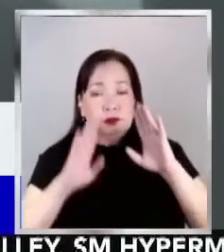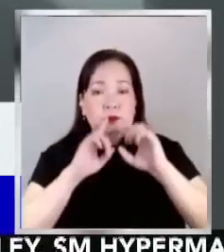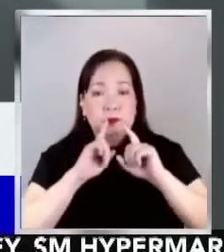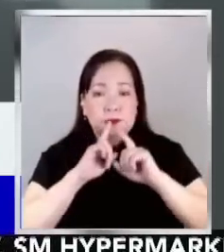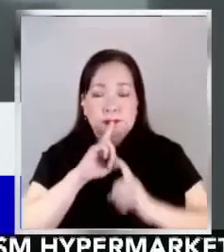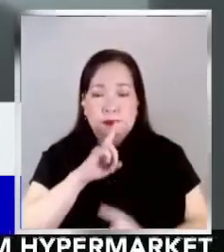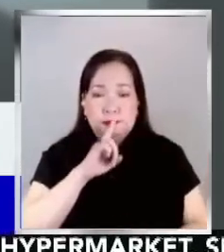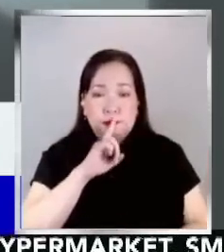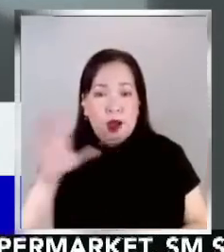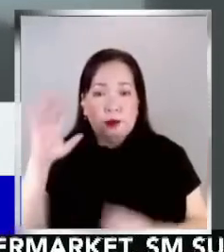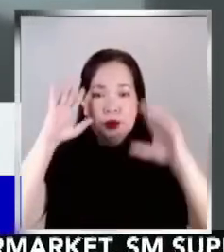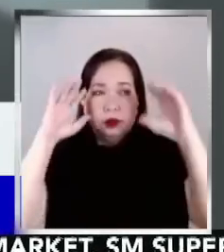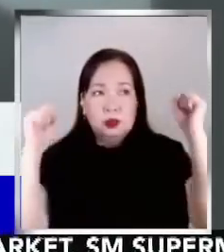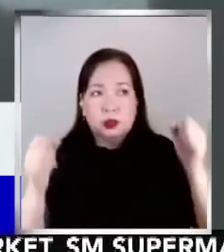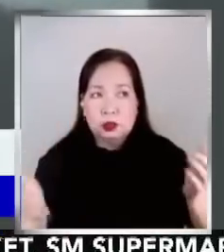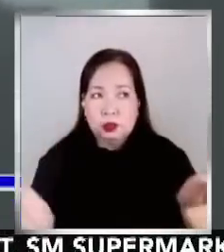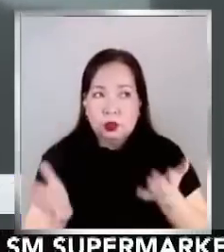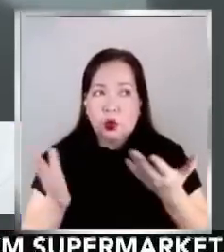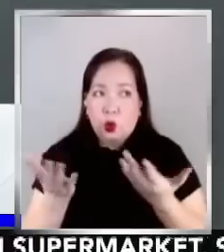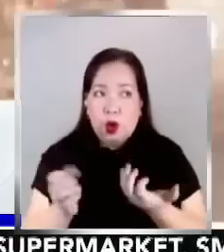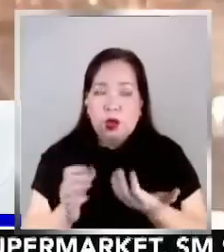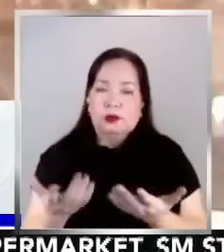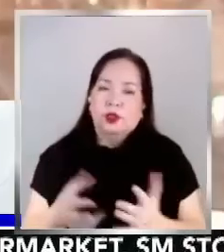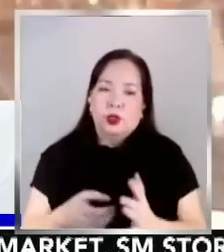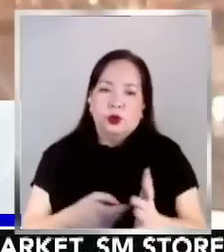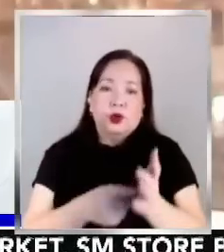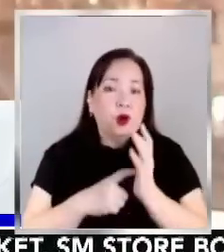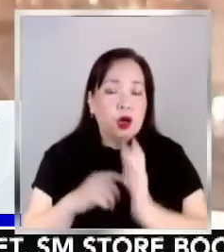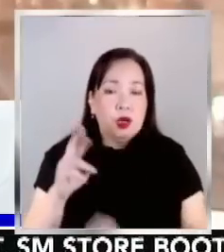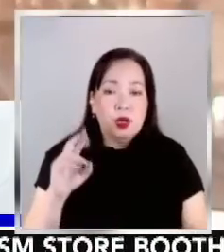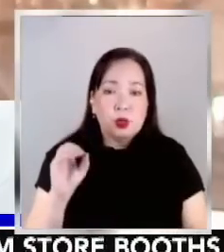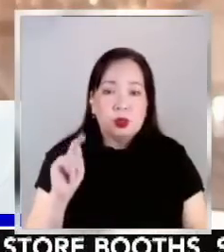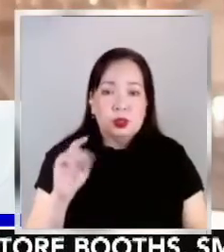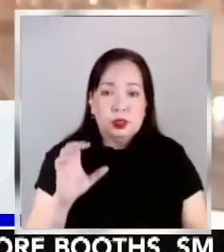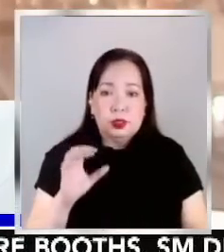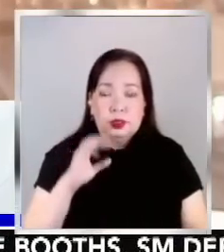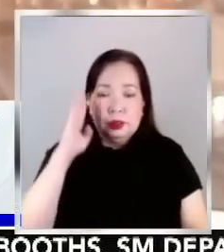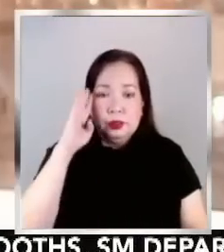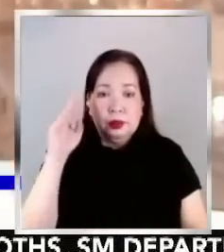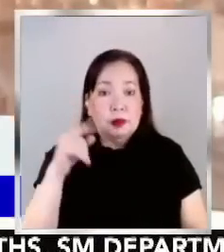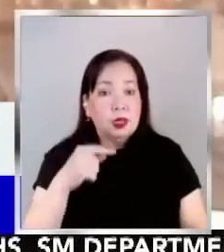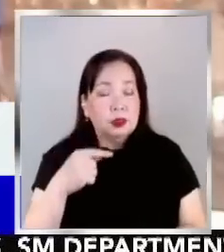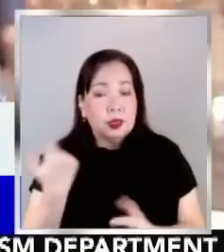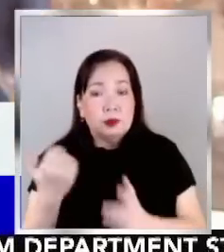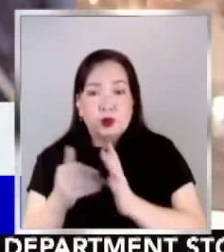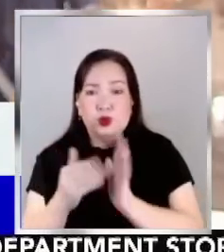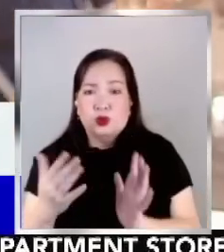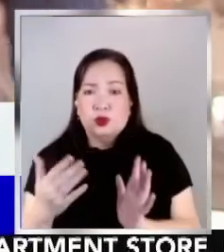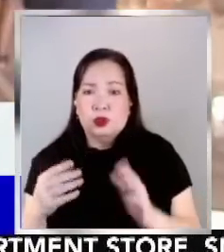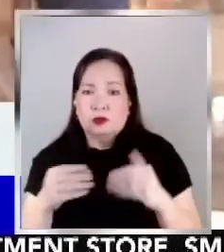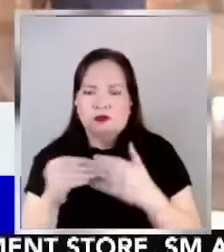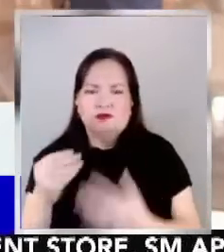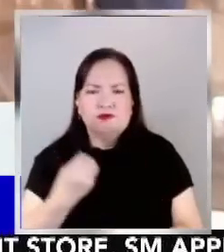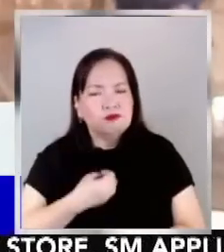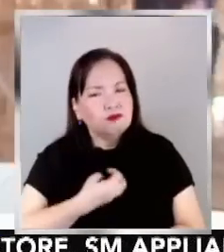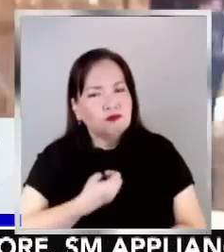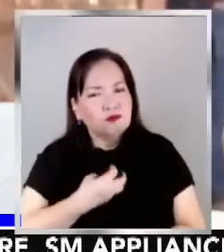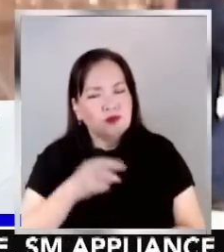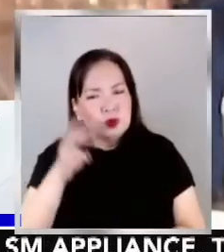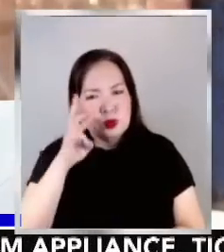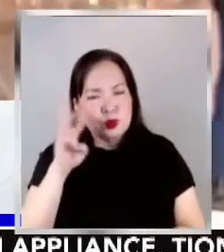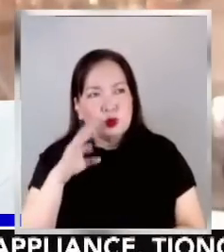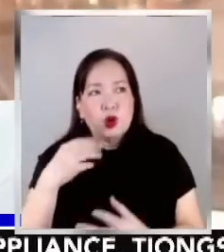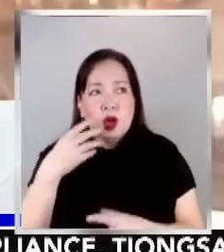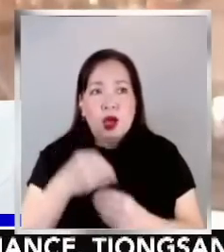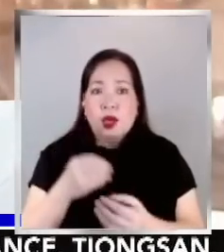pushing for the return of a mandatory ROTC. Ang ilang student leaders nangangamba sa panukala, dagdag gastos daw ito para sa